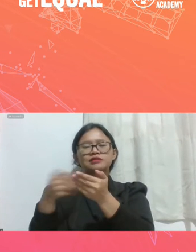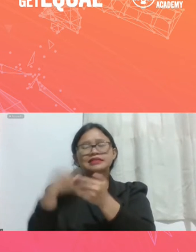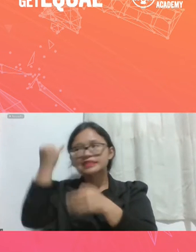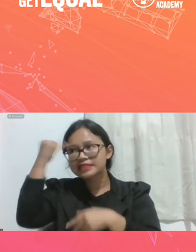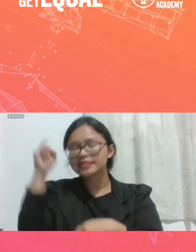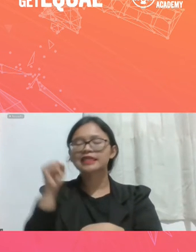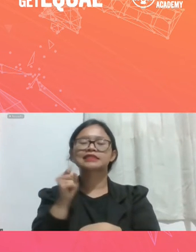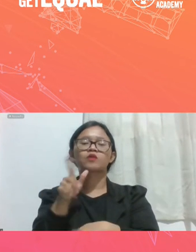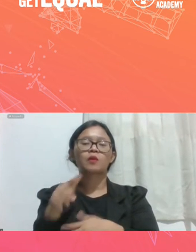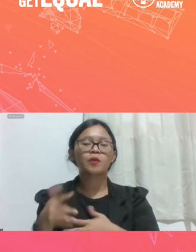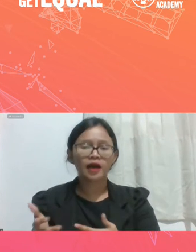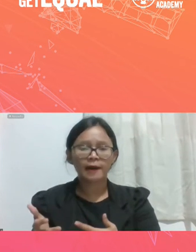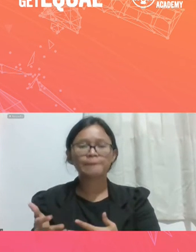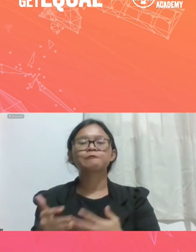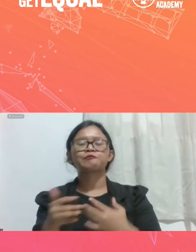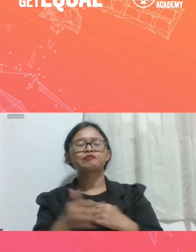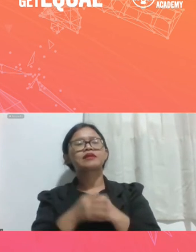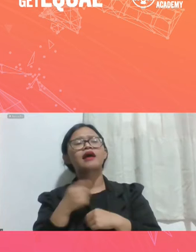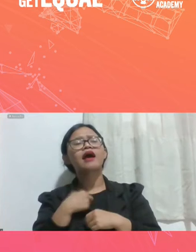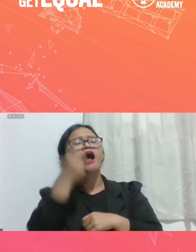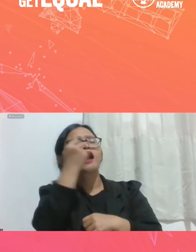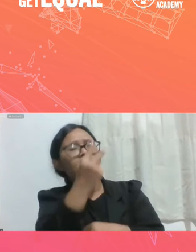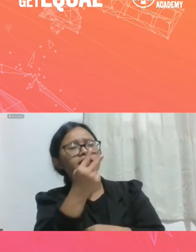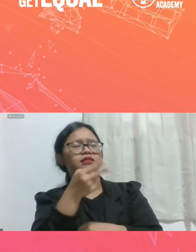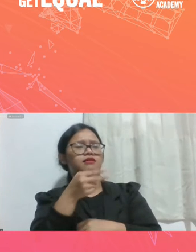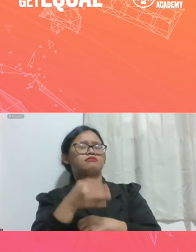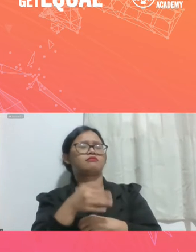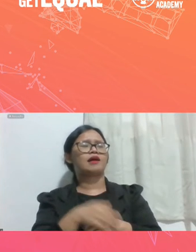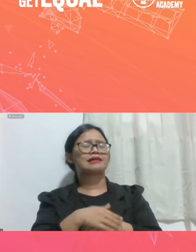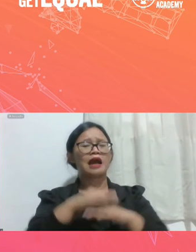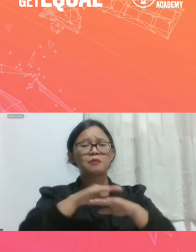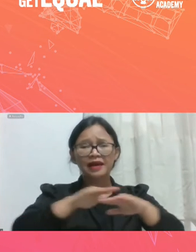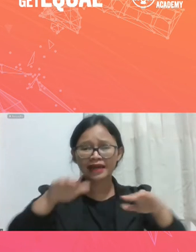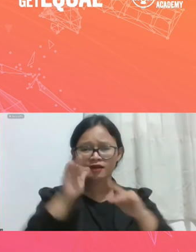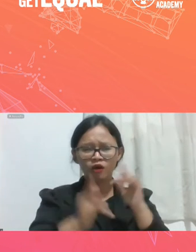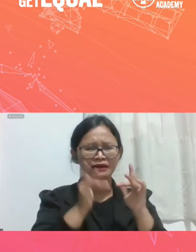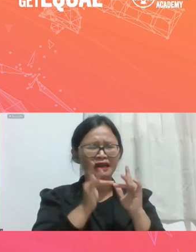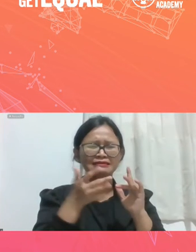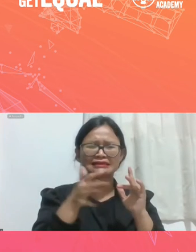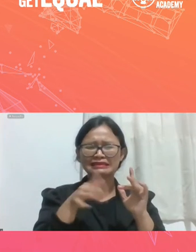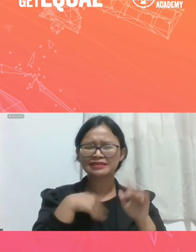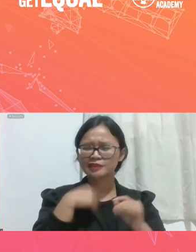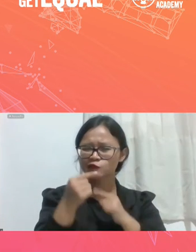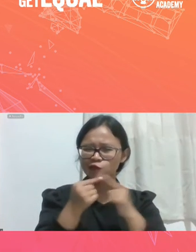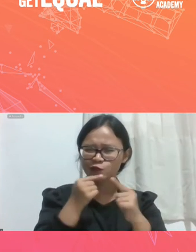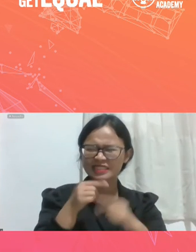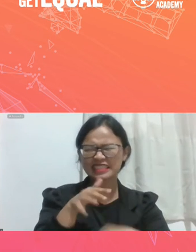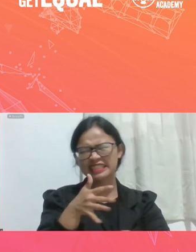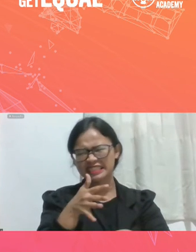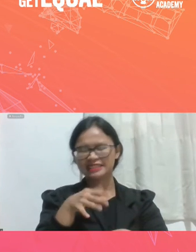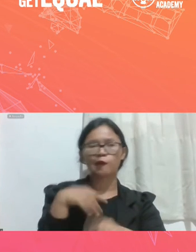baru, karena keamanan nasional itu jarang dibicarakan dengan konteks perempuan,